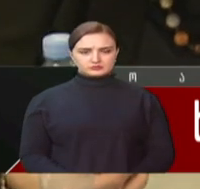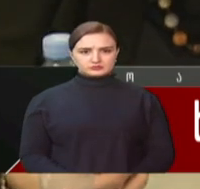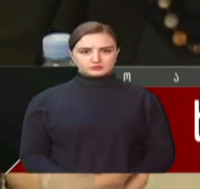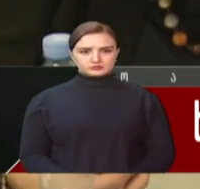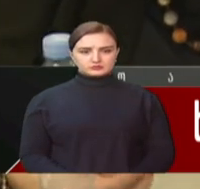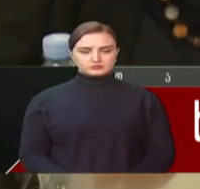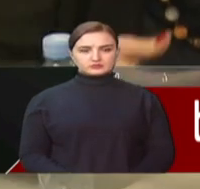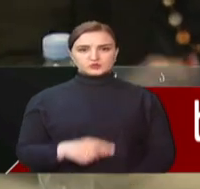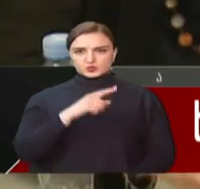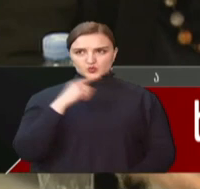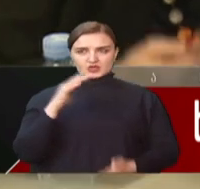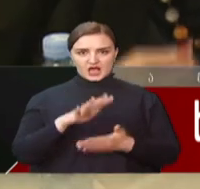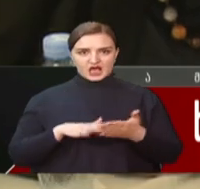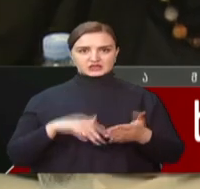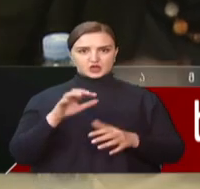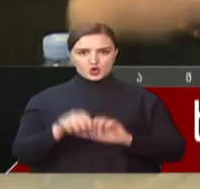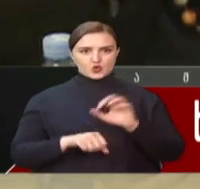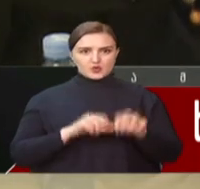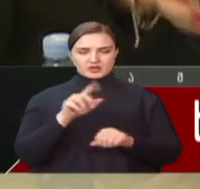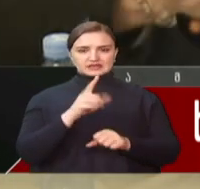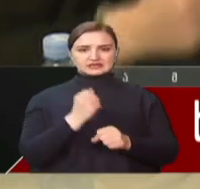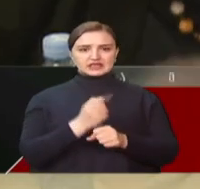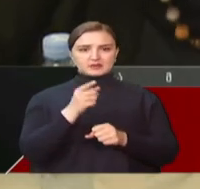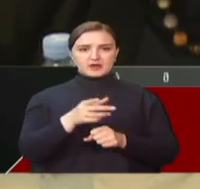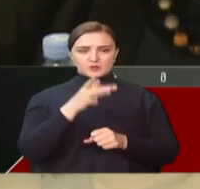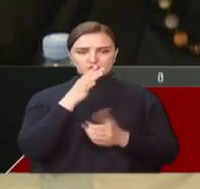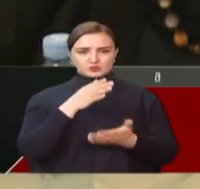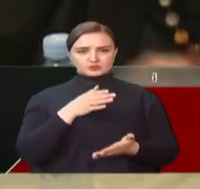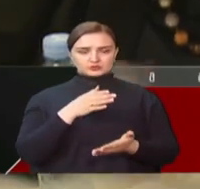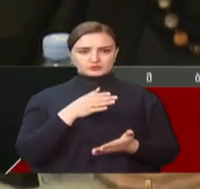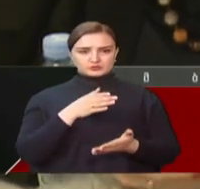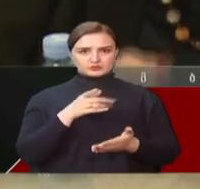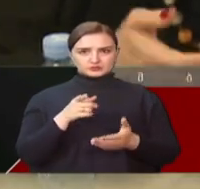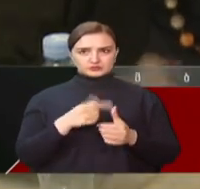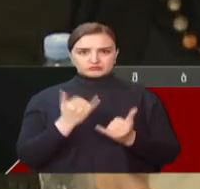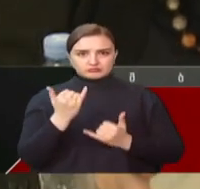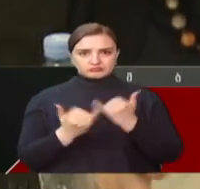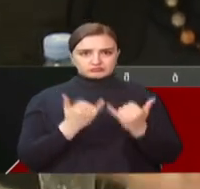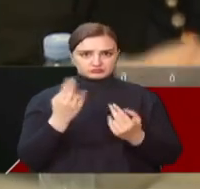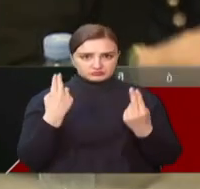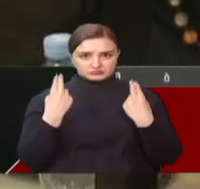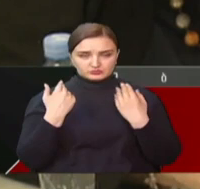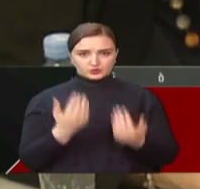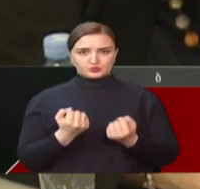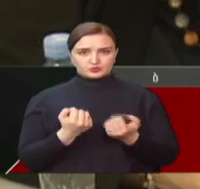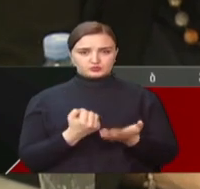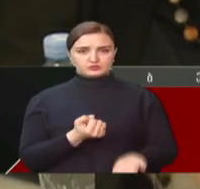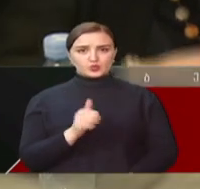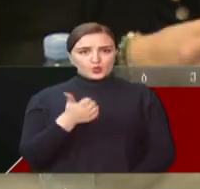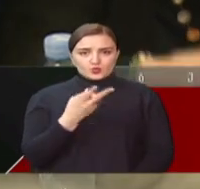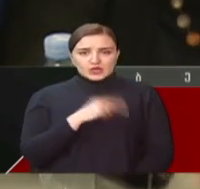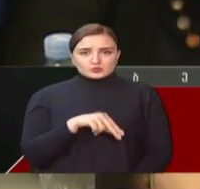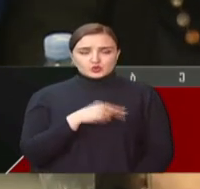აგრძელებს ის რუსეთი ამ ოკუპაციას და რას აკეთებ თქვენ ამ დროს, რომ დახვეთ იმით ფიანდაგებით? Ეს არის როგორ უნდა